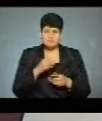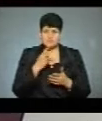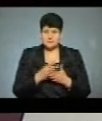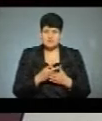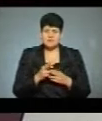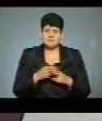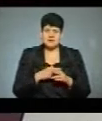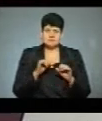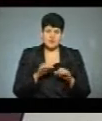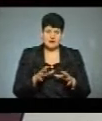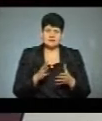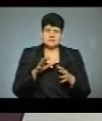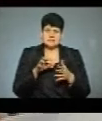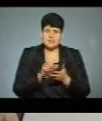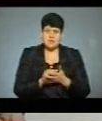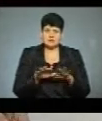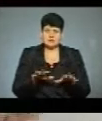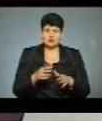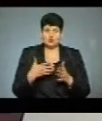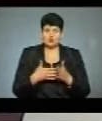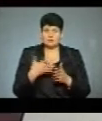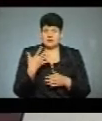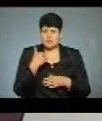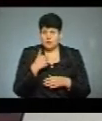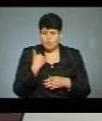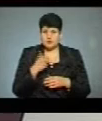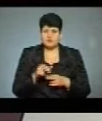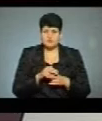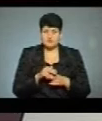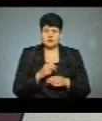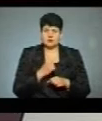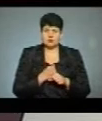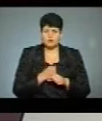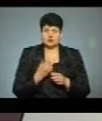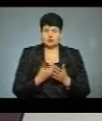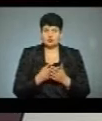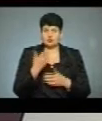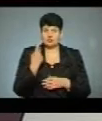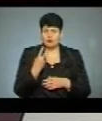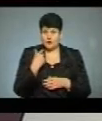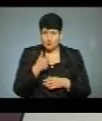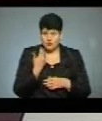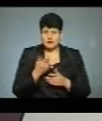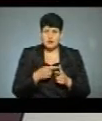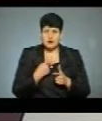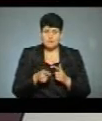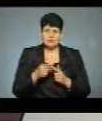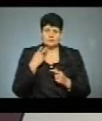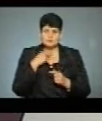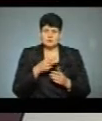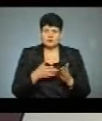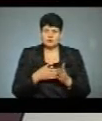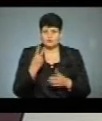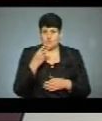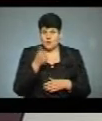права обіймати певні посади до 5 років або виправні роботи до 2 років. Також за такі дії можуть ув'язнити до 2 років, повідомив